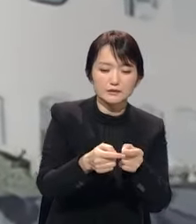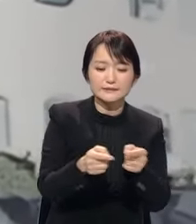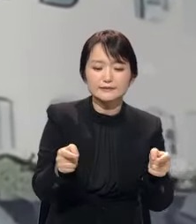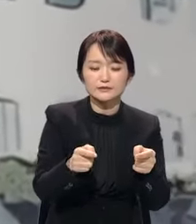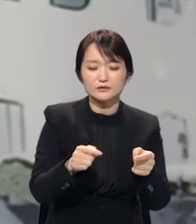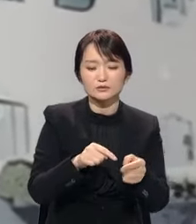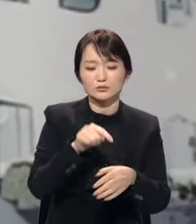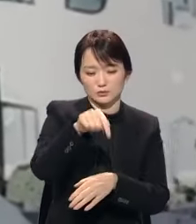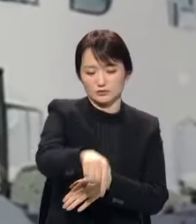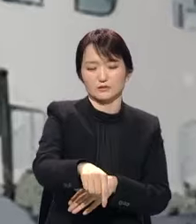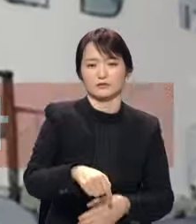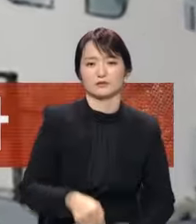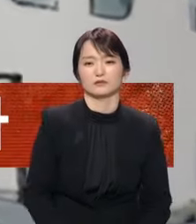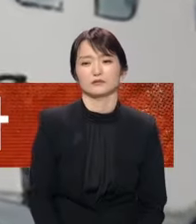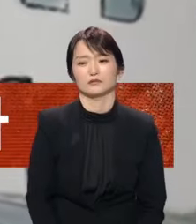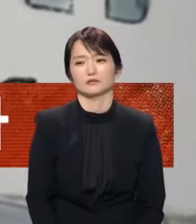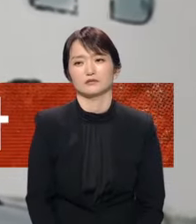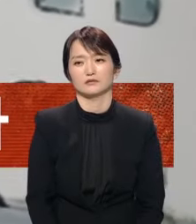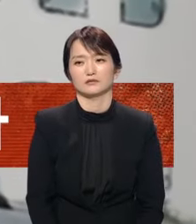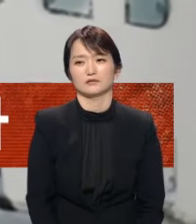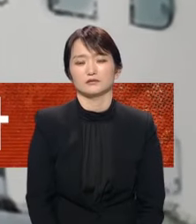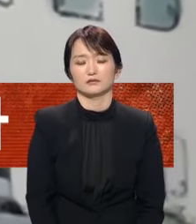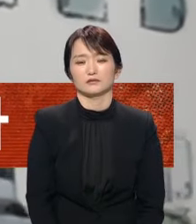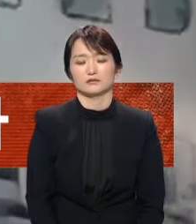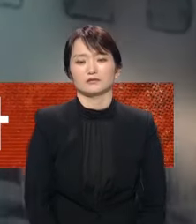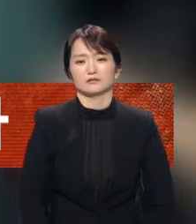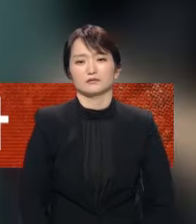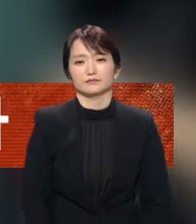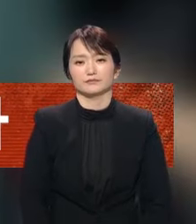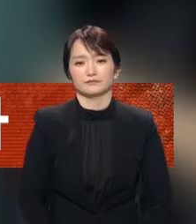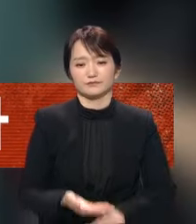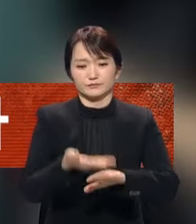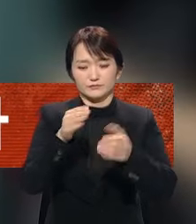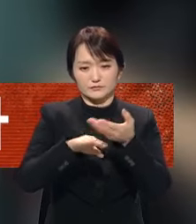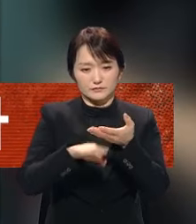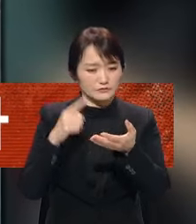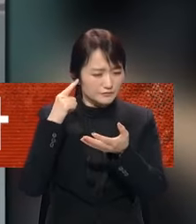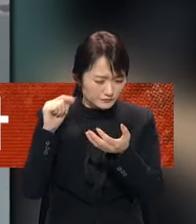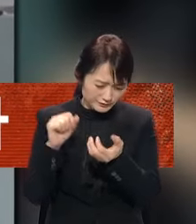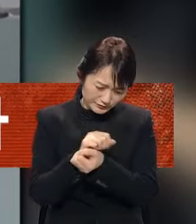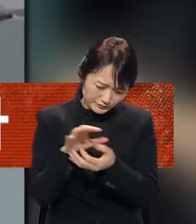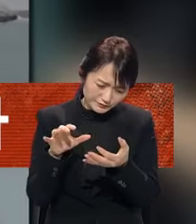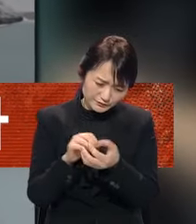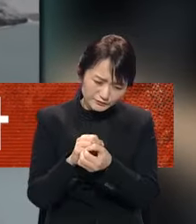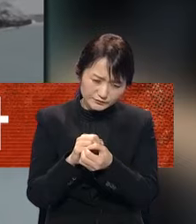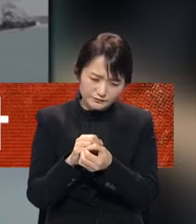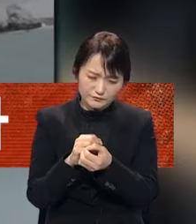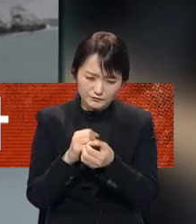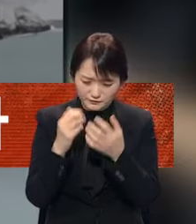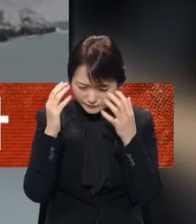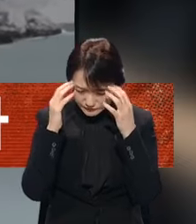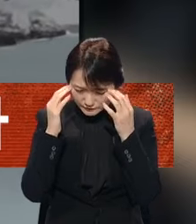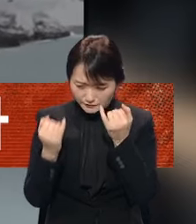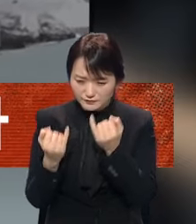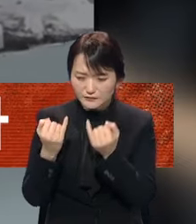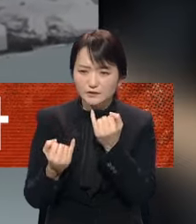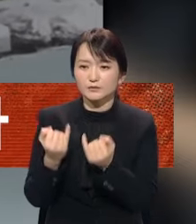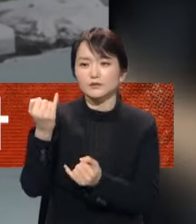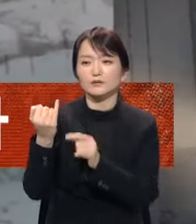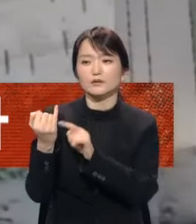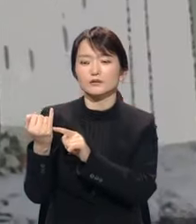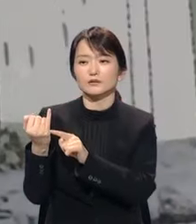것이죠. 자, 층간소음 피해를 호소했던 604호 그 자매, 그 내연녀 언니, 그